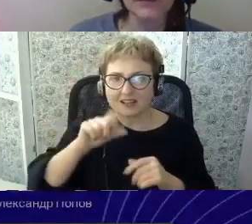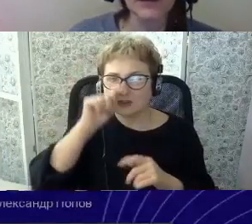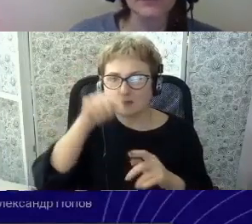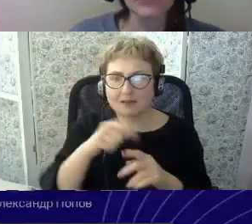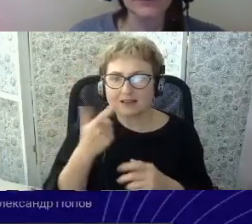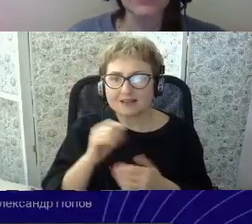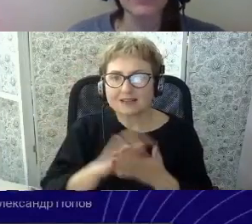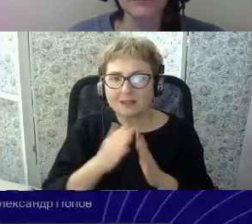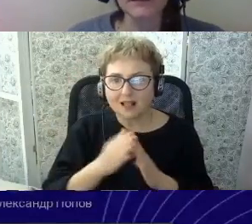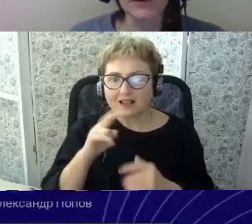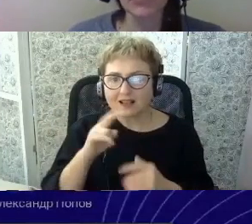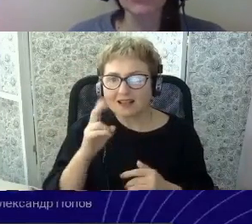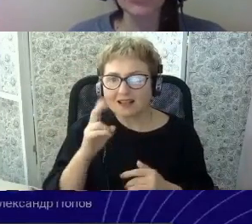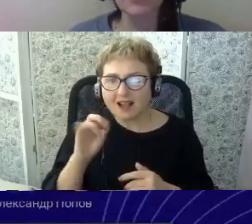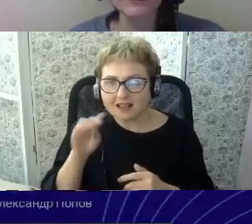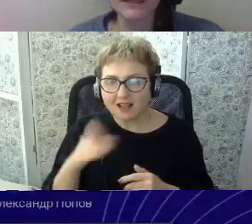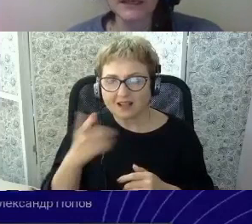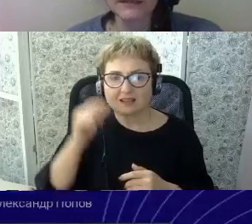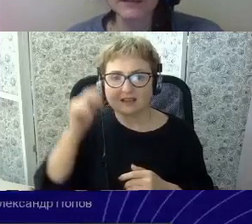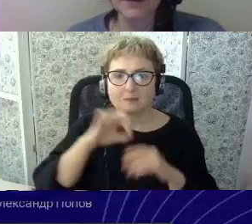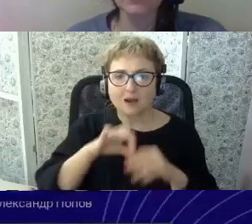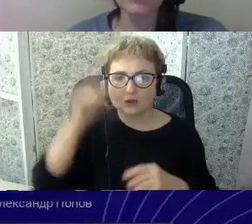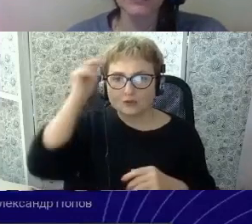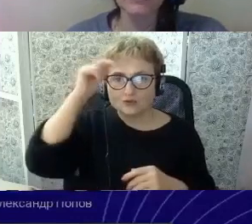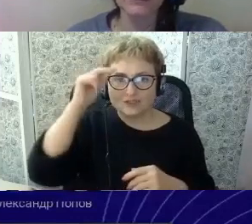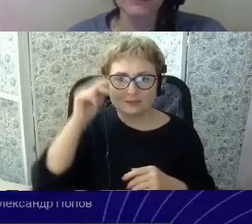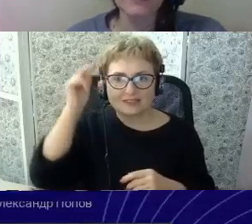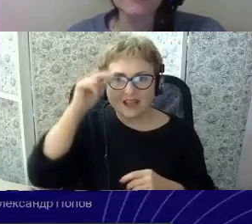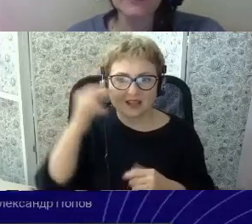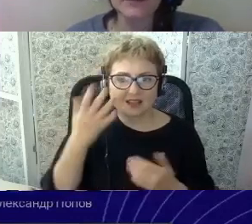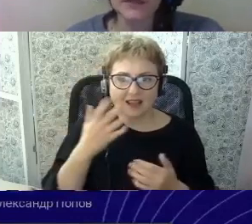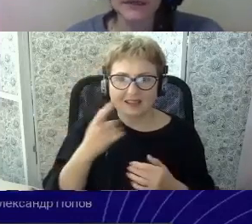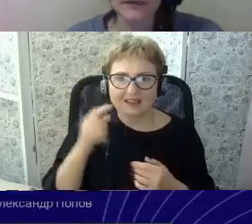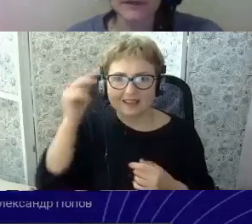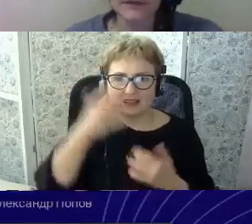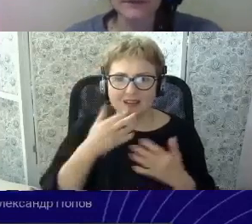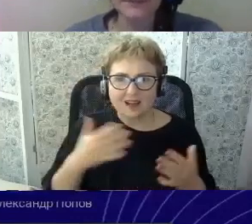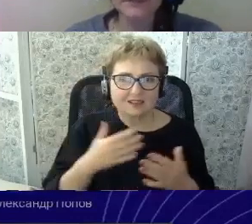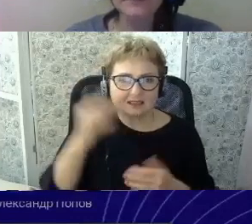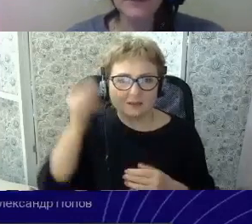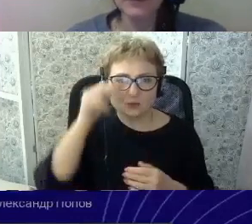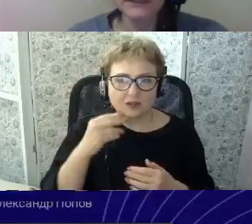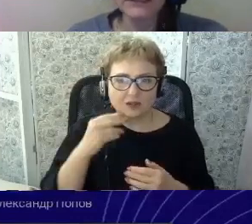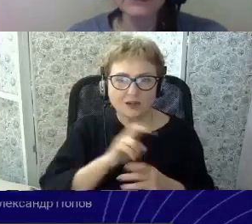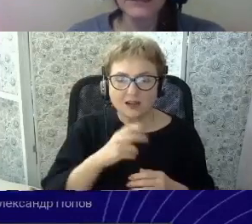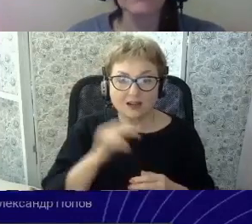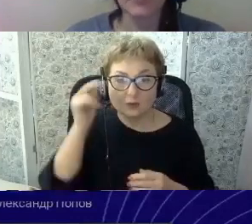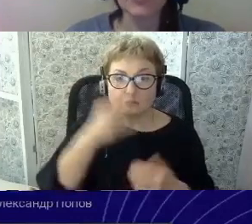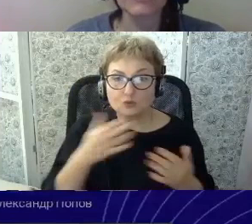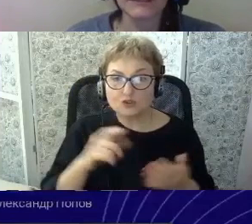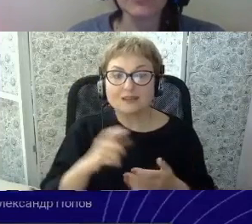где располагаются деканаты, где проходят учебные занятия, где проводятся какие-то интерактивные виды активностей? Вот